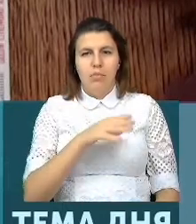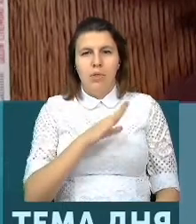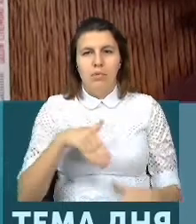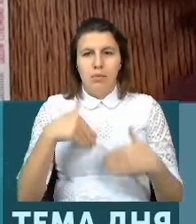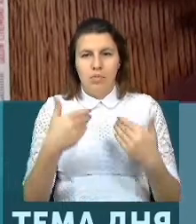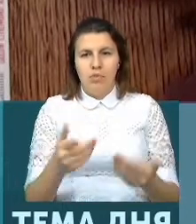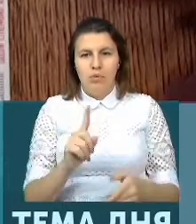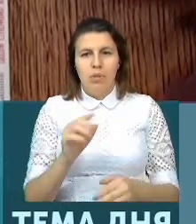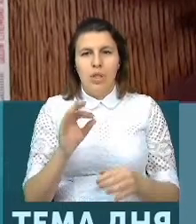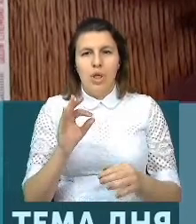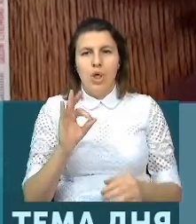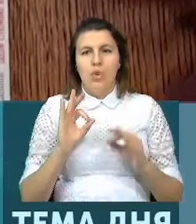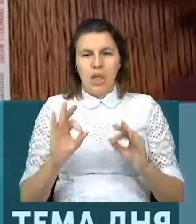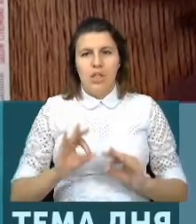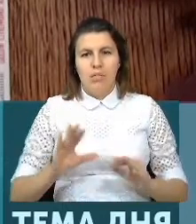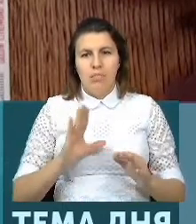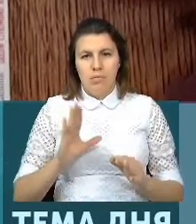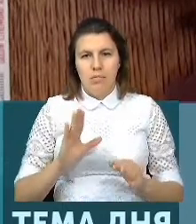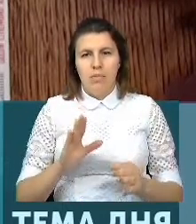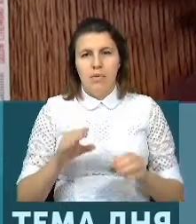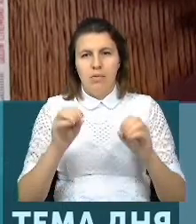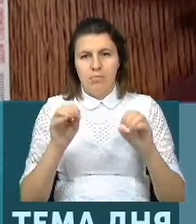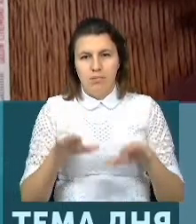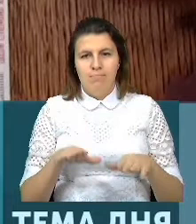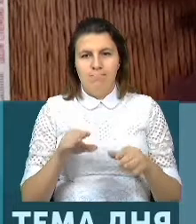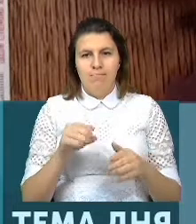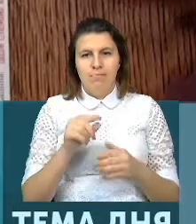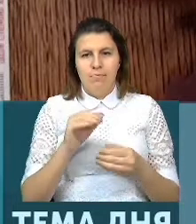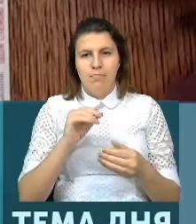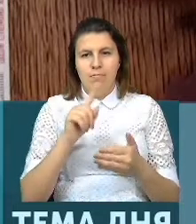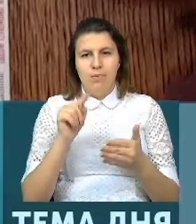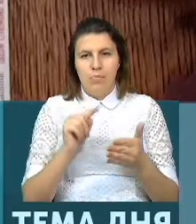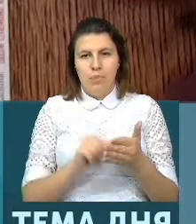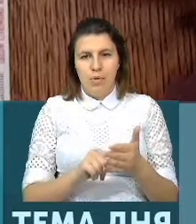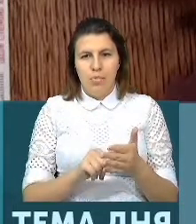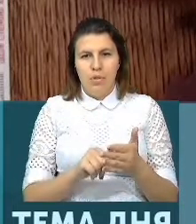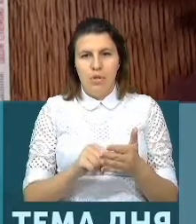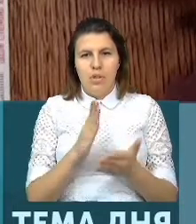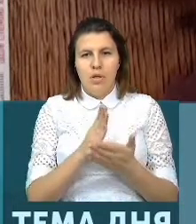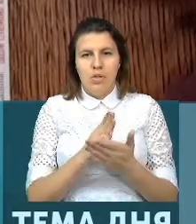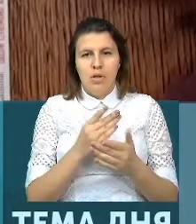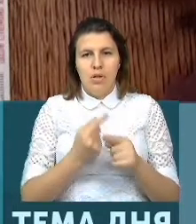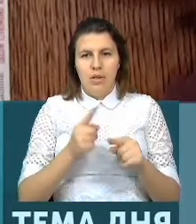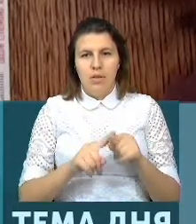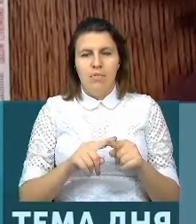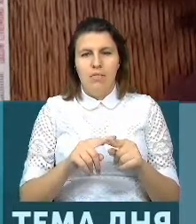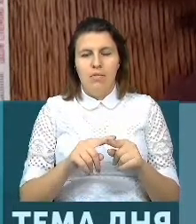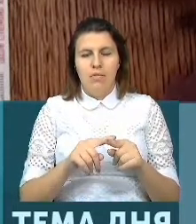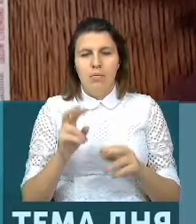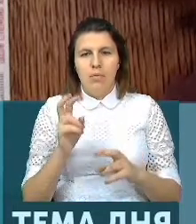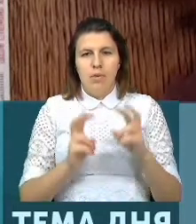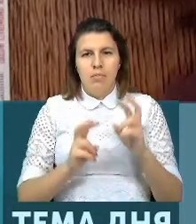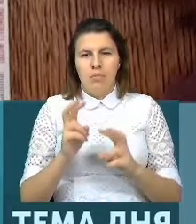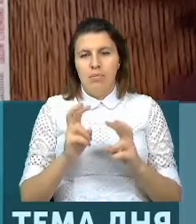были урегулированы вопросы нахождения этого электрооборудования в помещении коммунального предприятия «Дружба». Но так как вы сами понимаете, нет